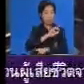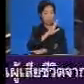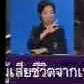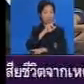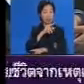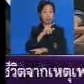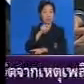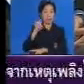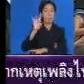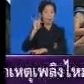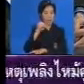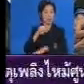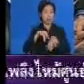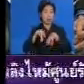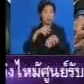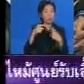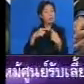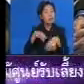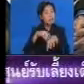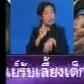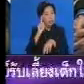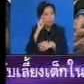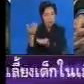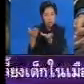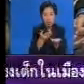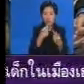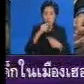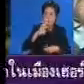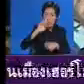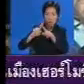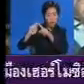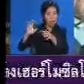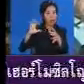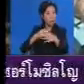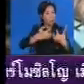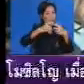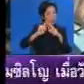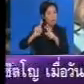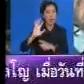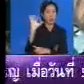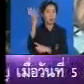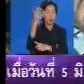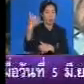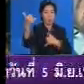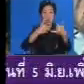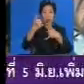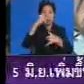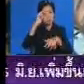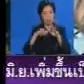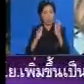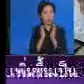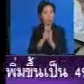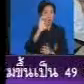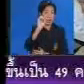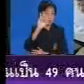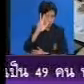นี้โดยการจัดงานจะมีการเชิญผู้นำเข้าสินค้าและบริการรายสำคัญในทุกอุตสาหกรรมจากทั่วโลกจำนวนทั้งสิ้นนะครับ53